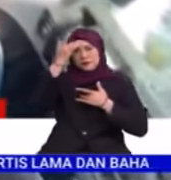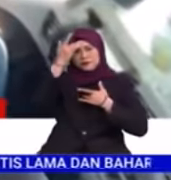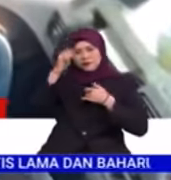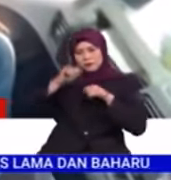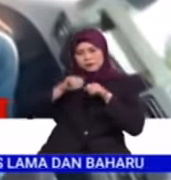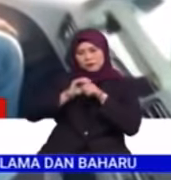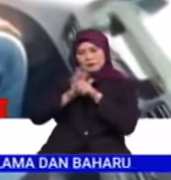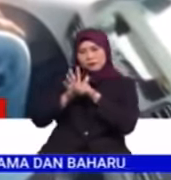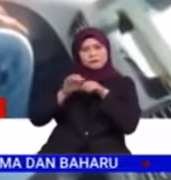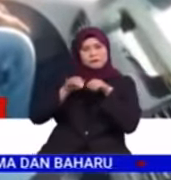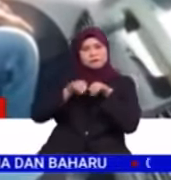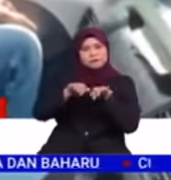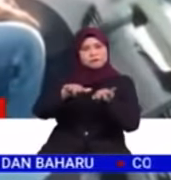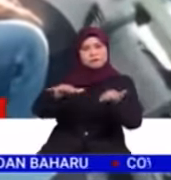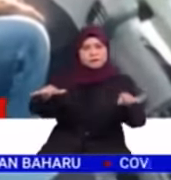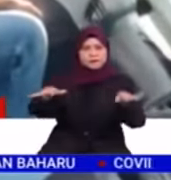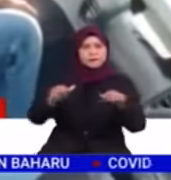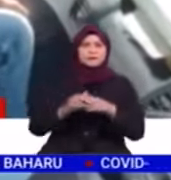kulit